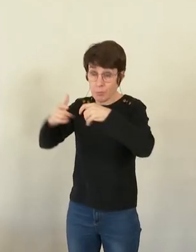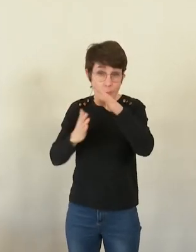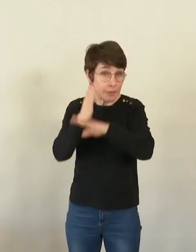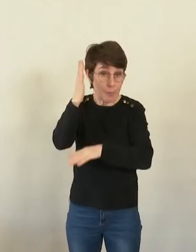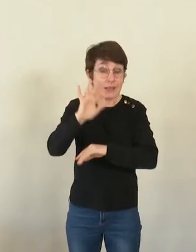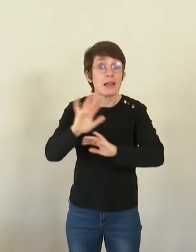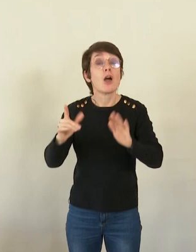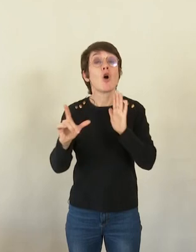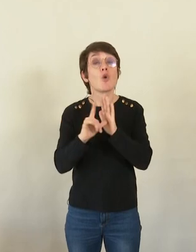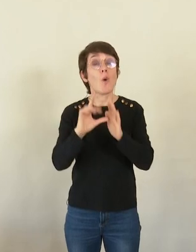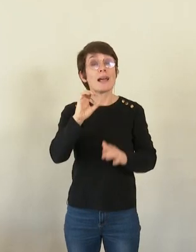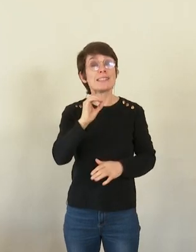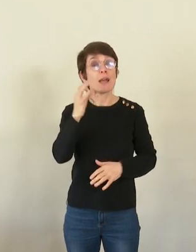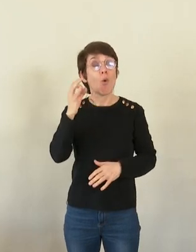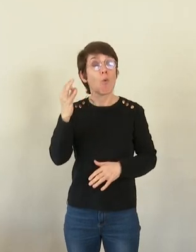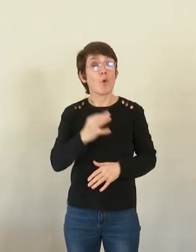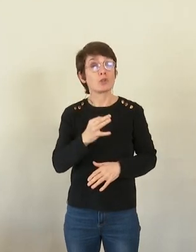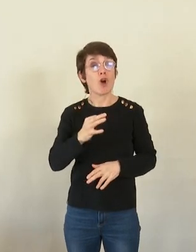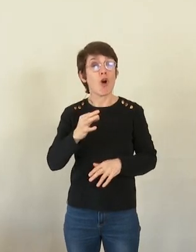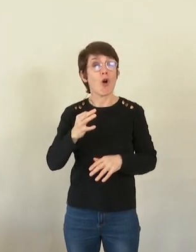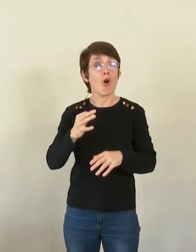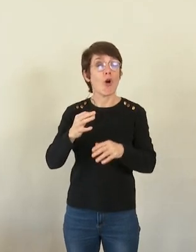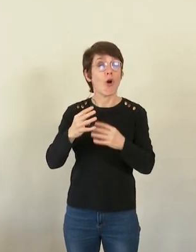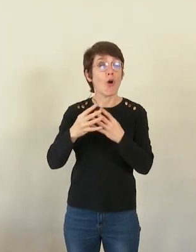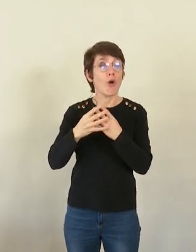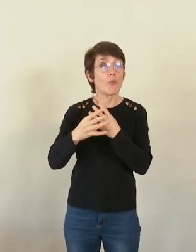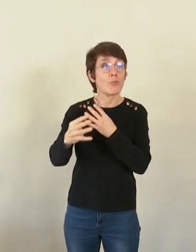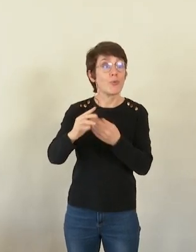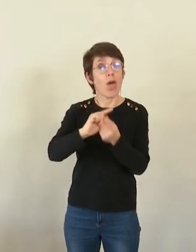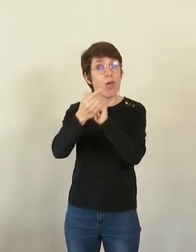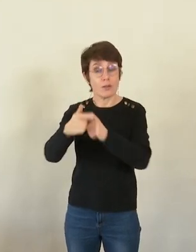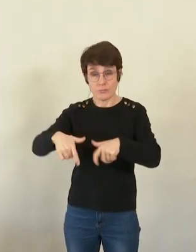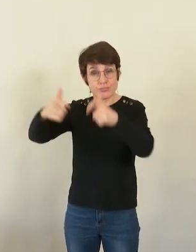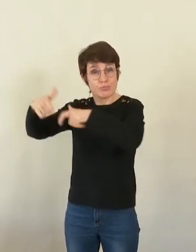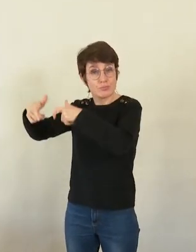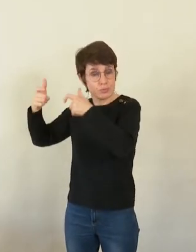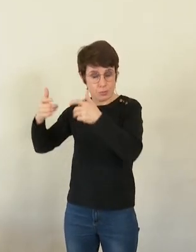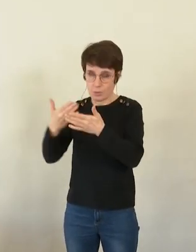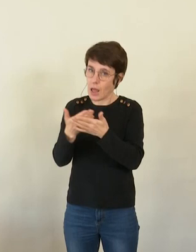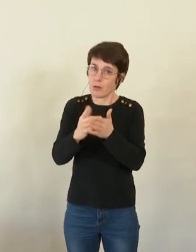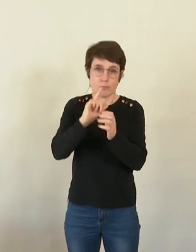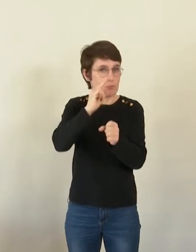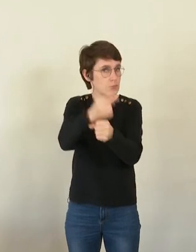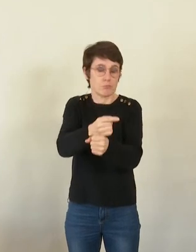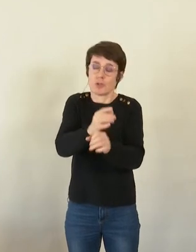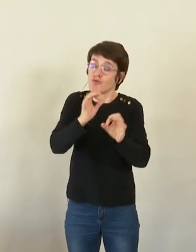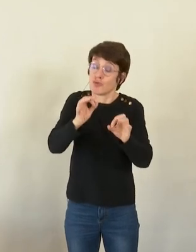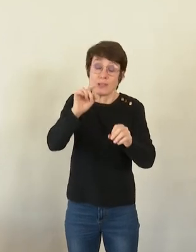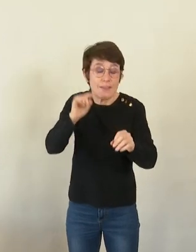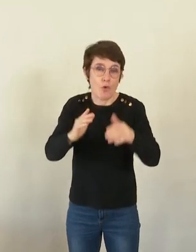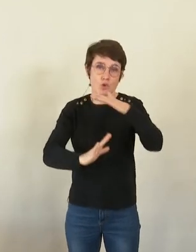zéro artificialisation net vient renforcer s'il en était besoin l'impératif de cesser de s'étendre et